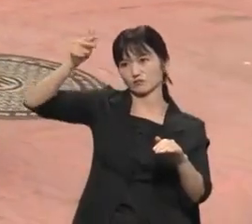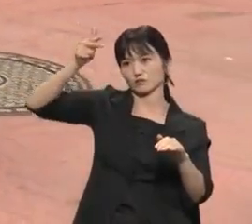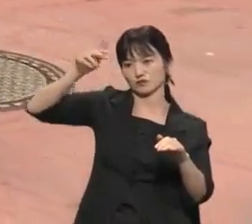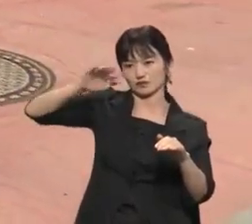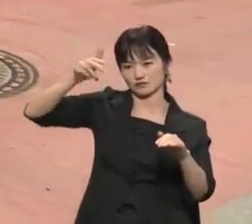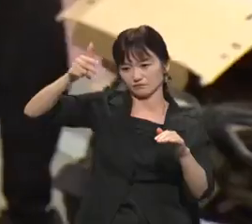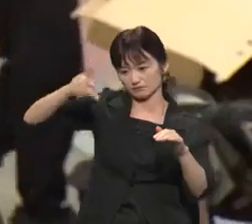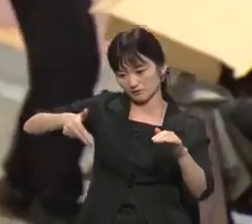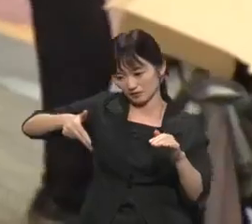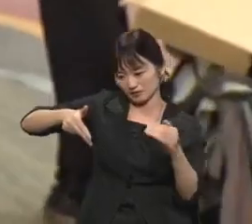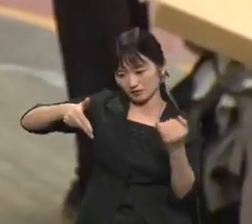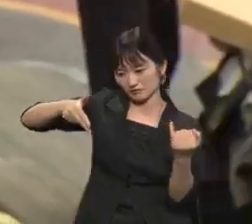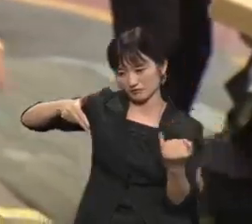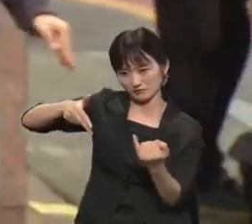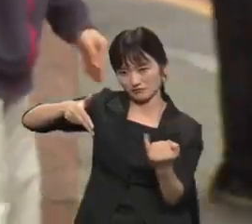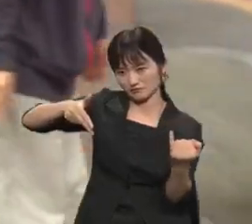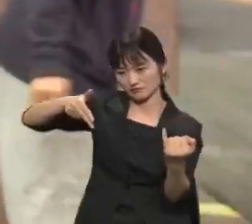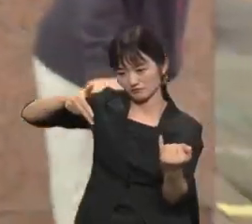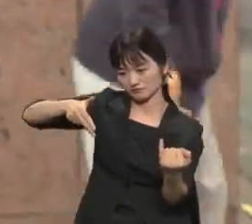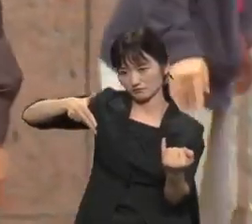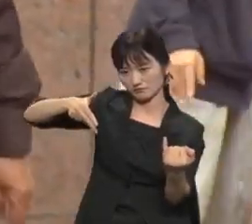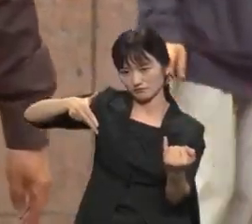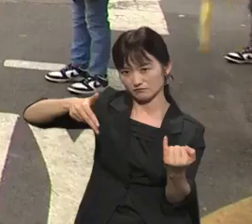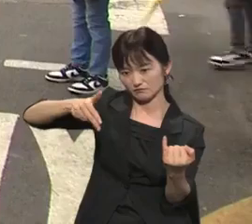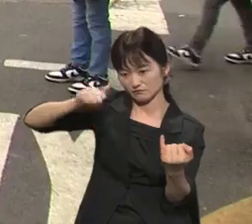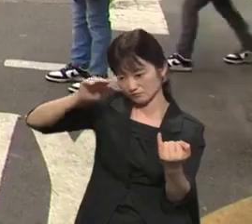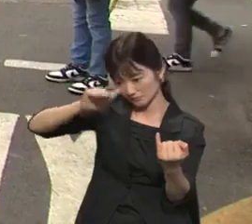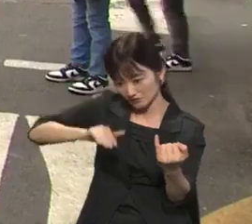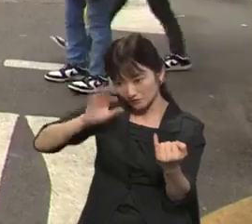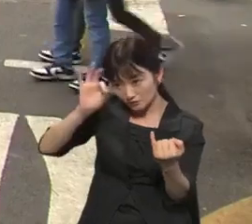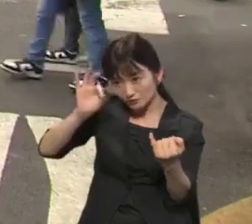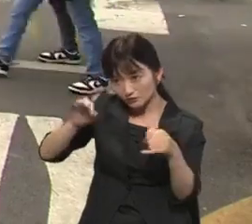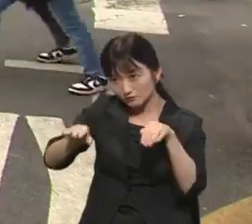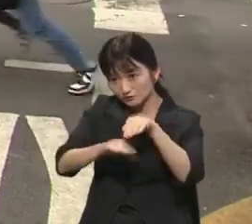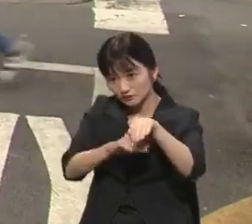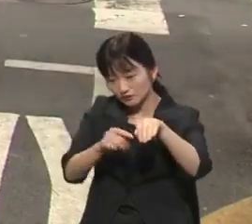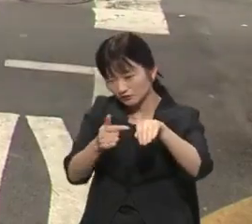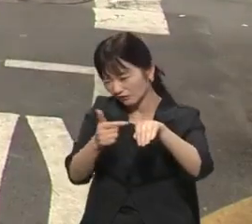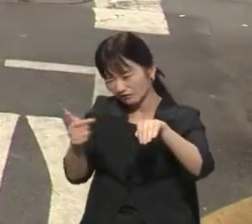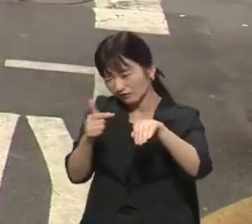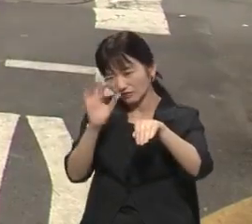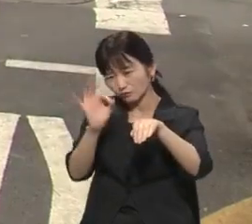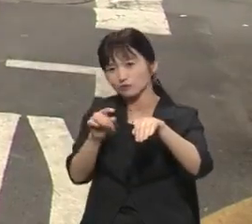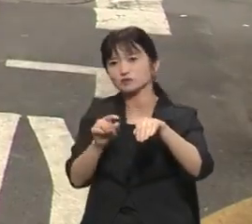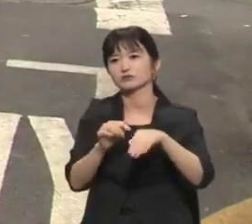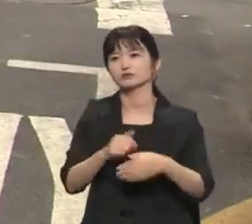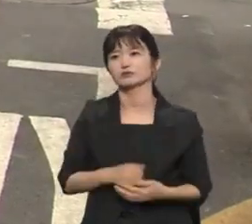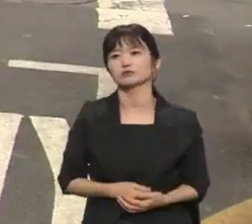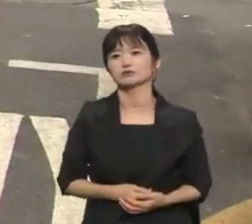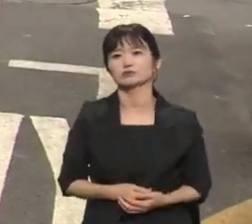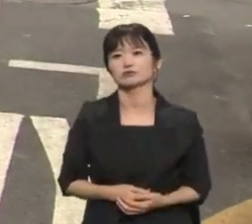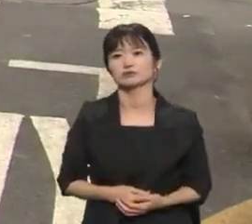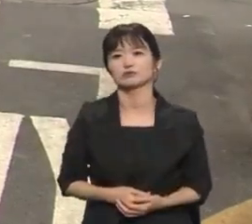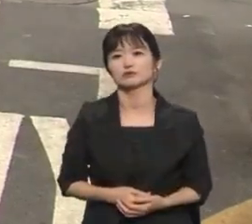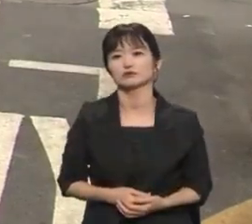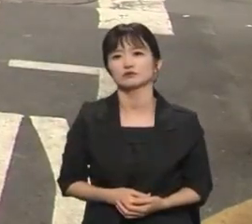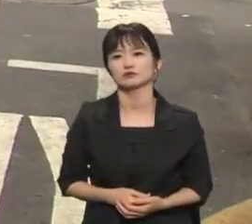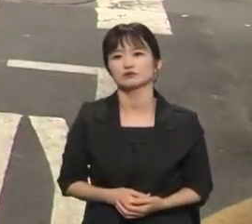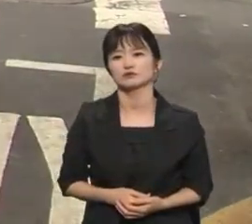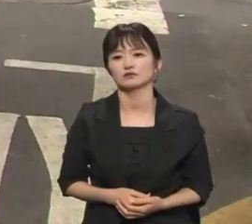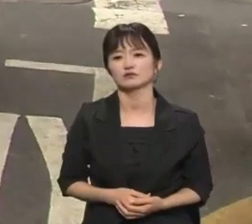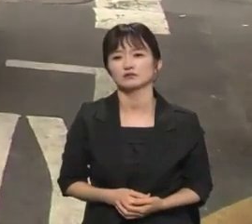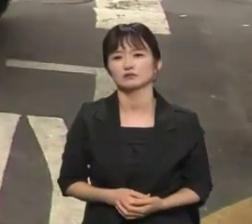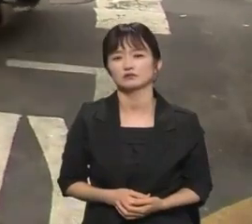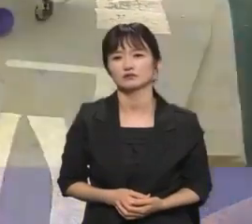위협적일 수밖에 없겠죠 저 높이에서 보면은 진짜 자동차 바퀴가 이만하게 보이겠어요 아이들한테는 여전히